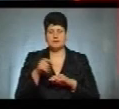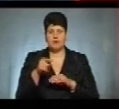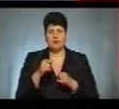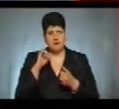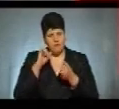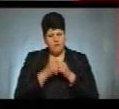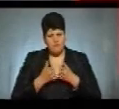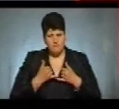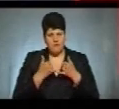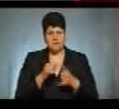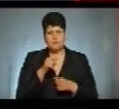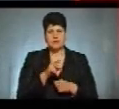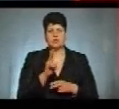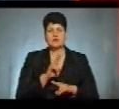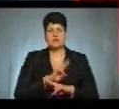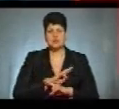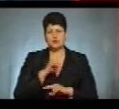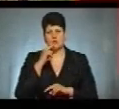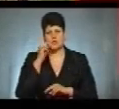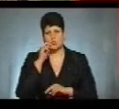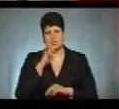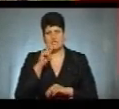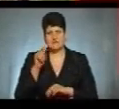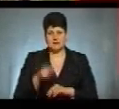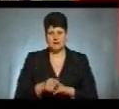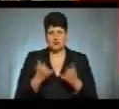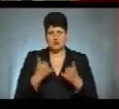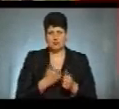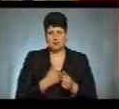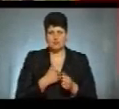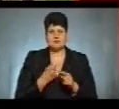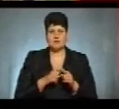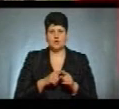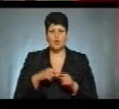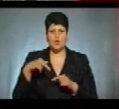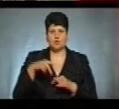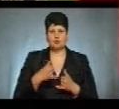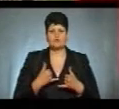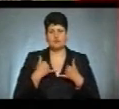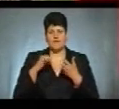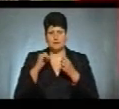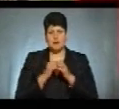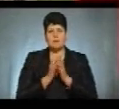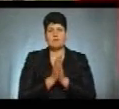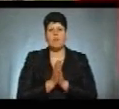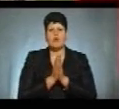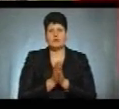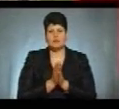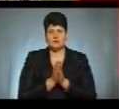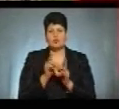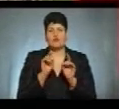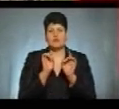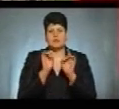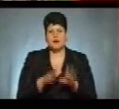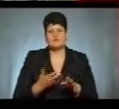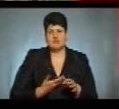тих, хто загинув у російсько-українській війні. Сьогодні ми хочемо цією ходою вшанувати пам'ять молитвою, найперше, вшанувати пам'ять тих, хто віддав життя